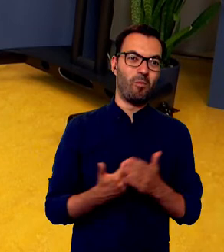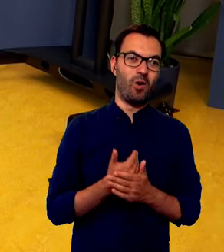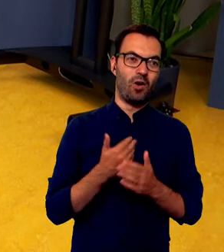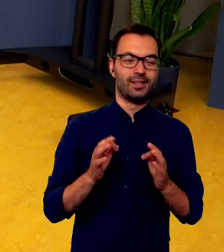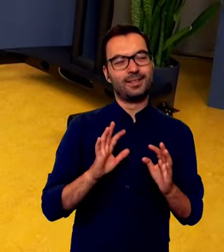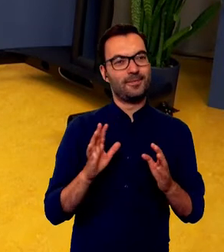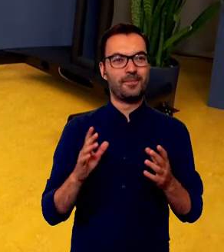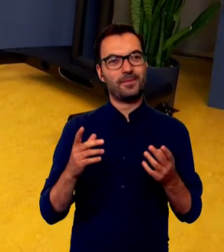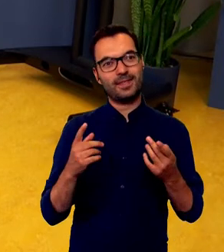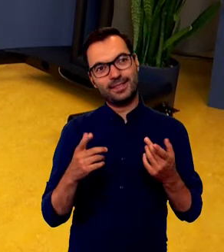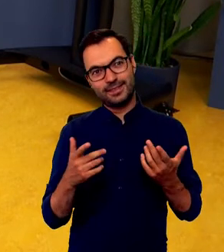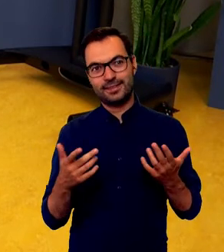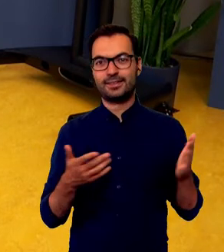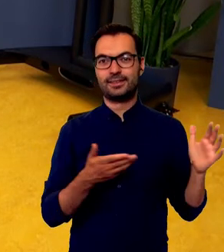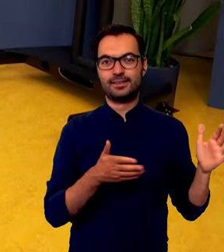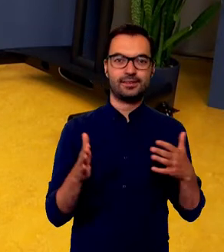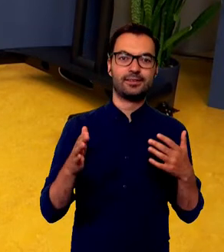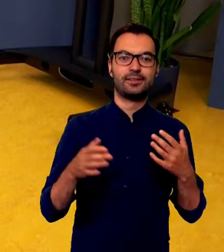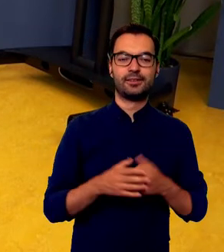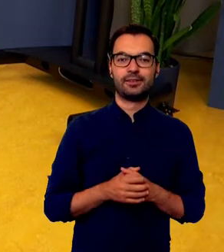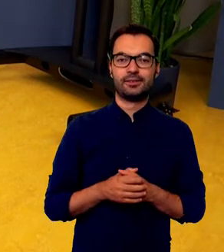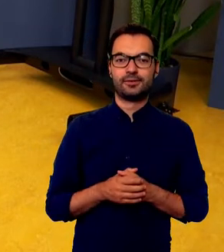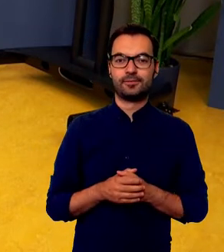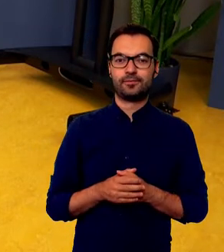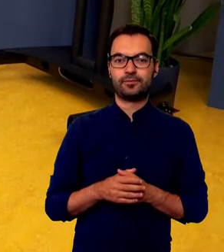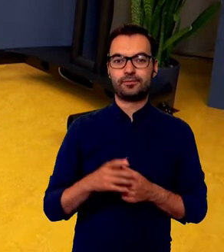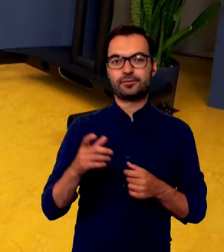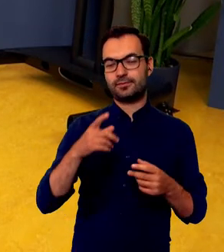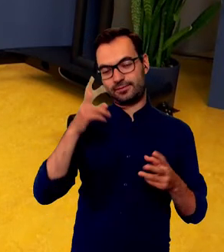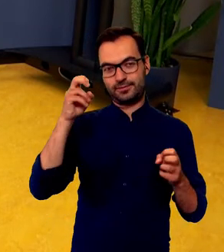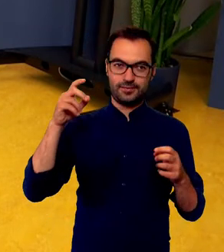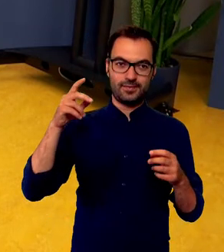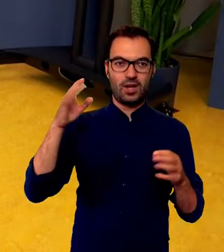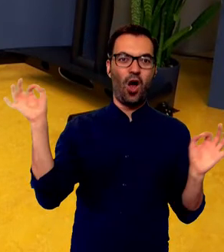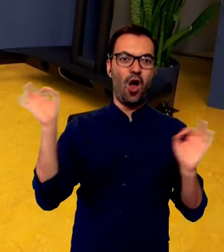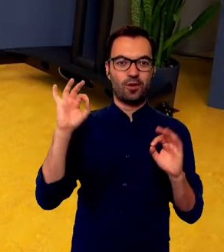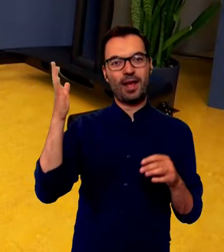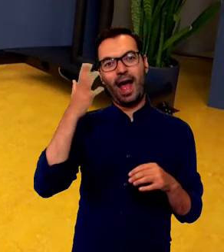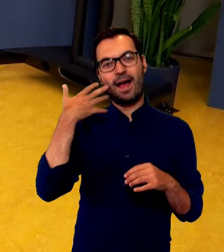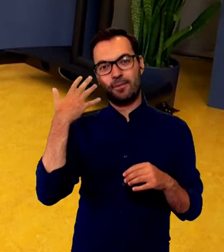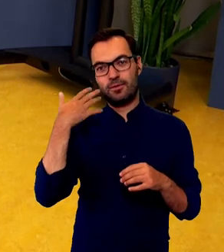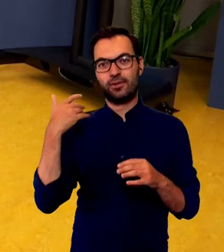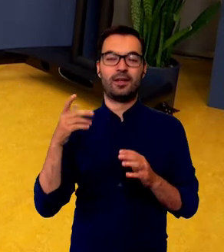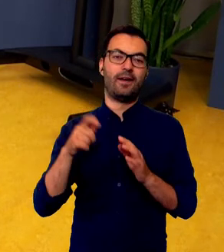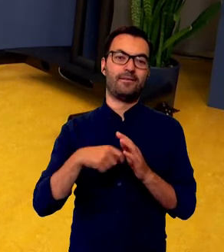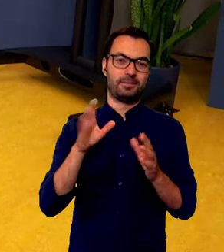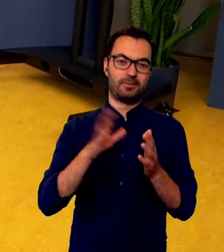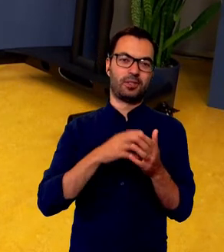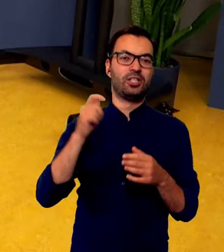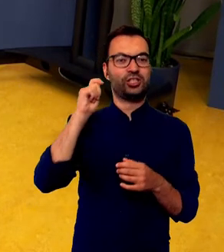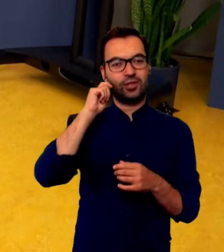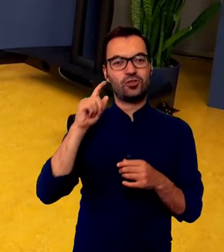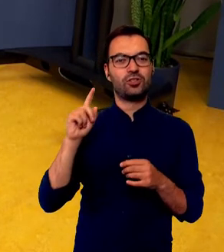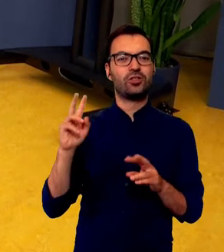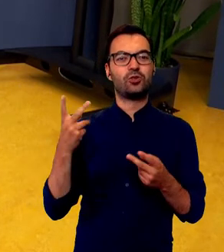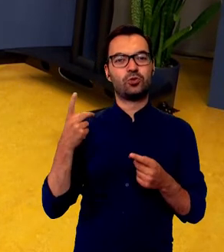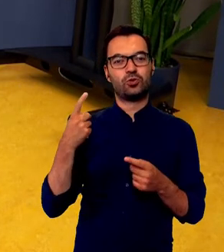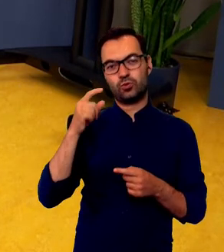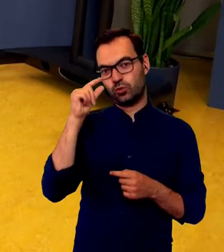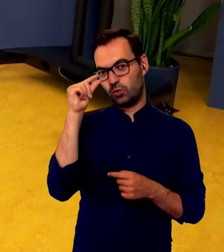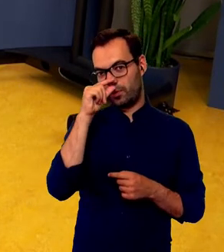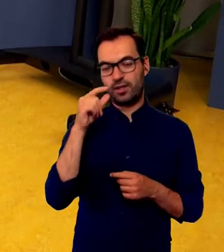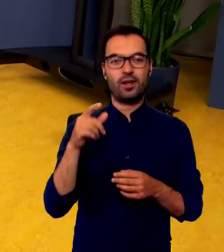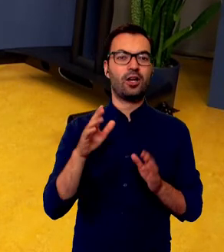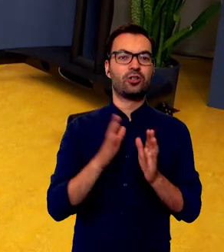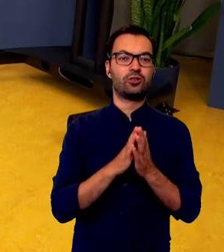taki trend mówienia o tych strasznych Arabach, jak sama powiedziałaś. Mamy film Dziewczyny z Dubaju, mamy książkę Piotra